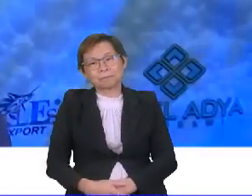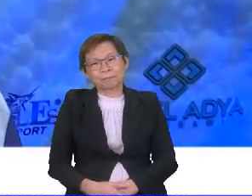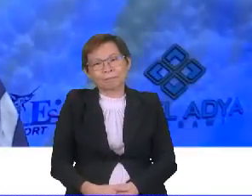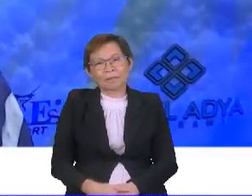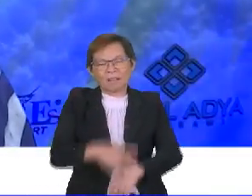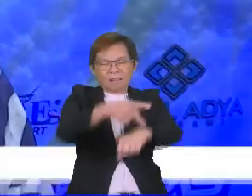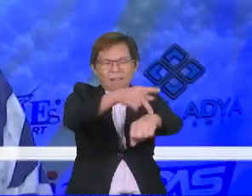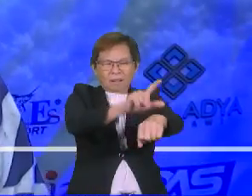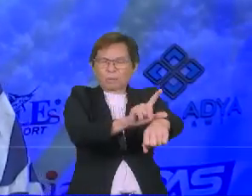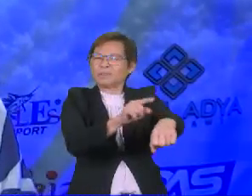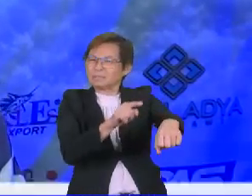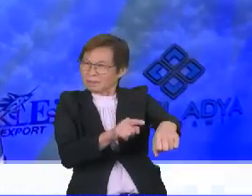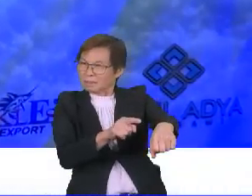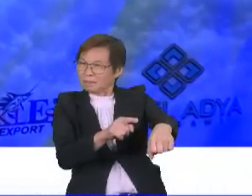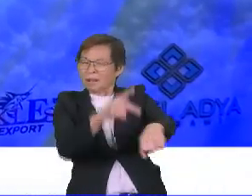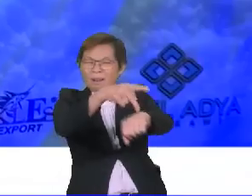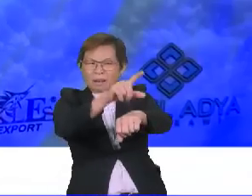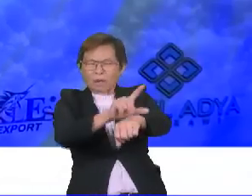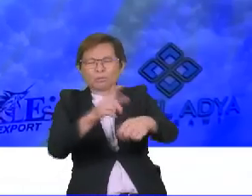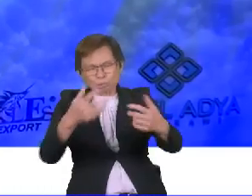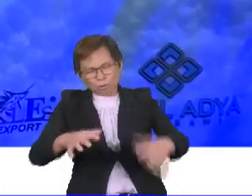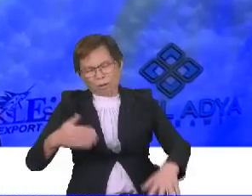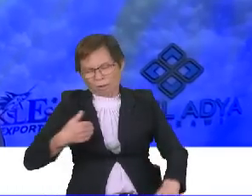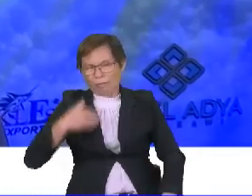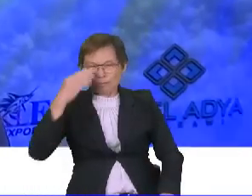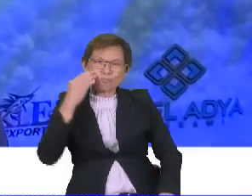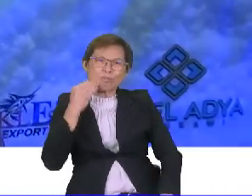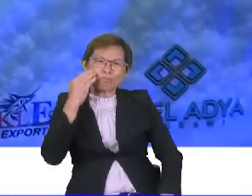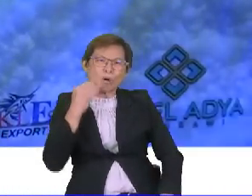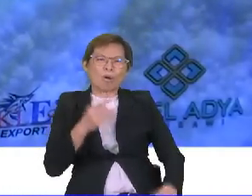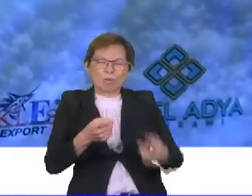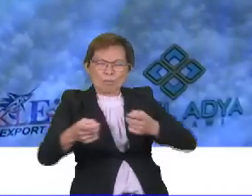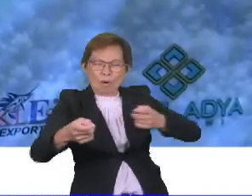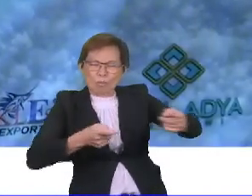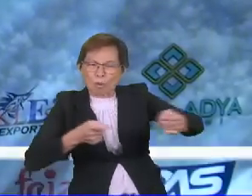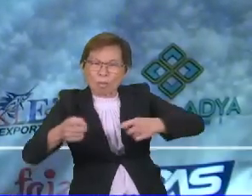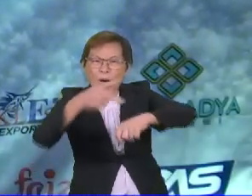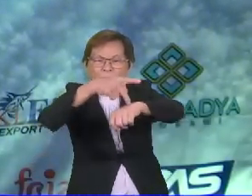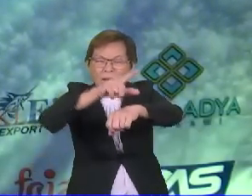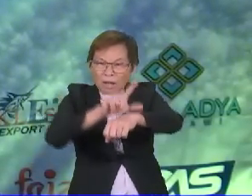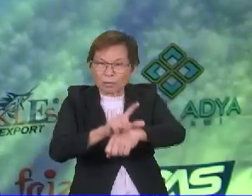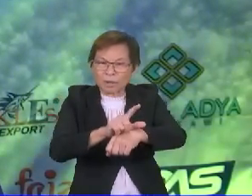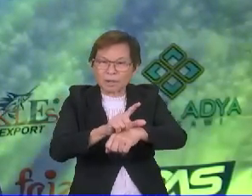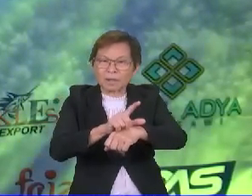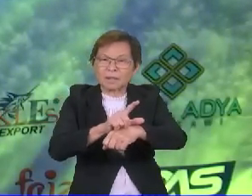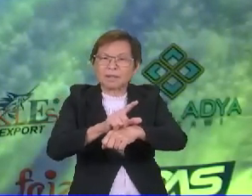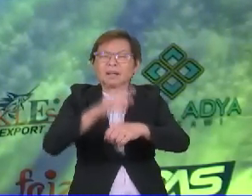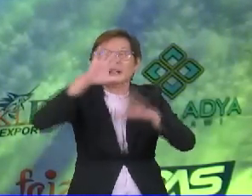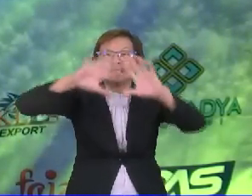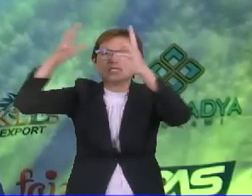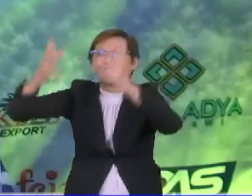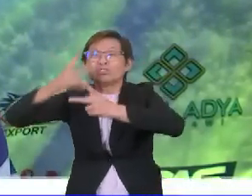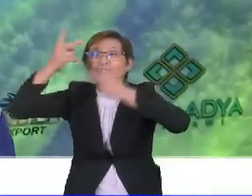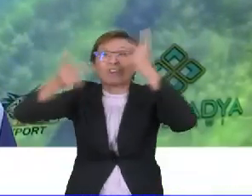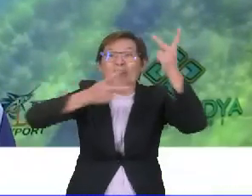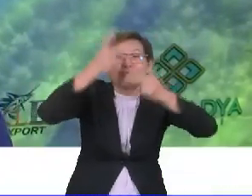Langkawi misalnya kita telepon mempunyai pengalaman dalam mengendalikan Langkawi International yang